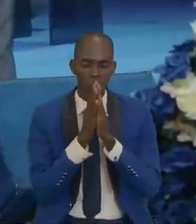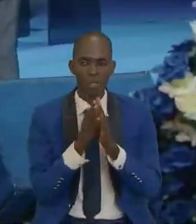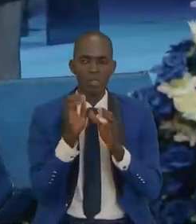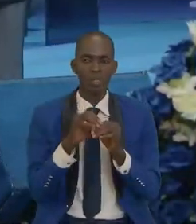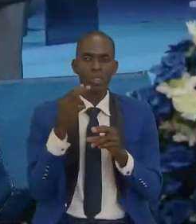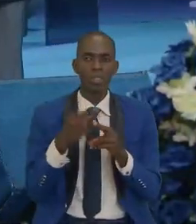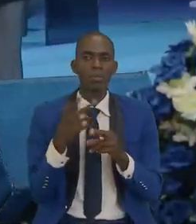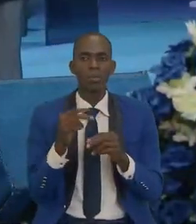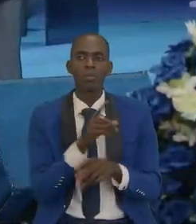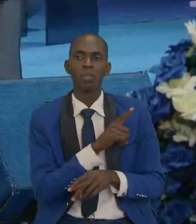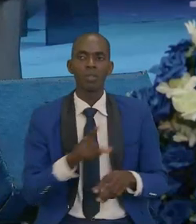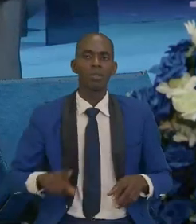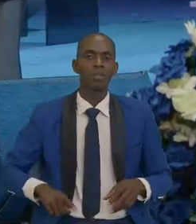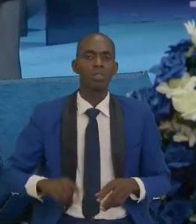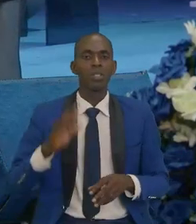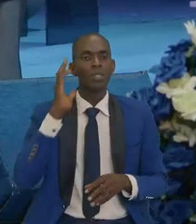quiconque